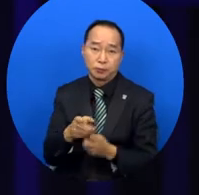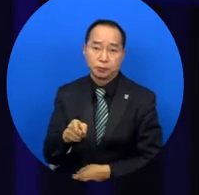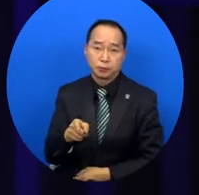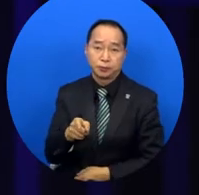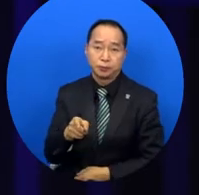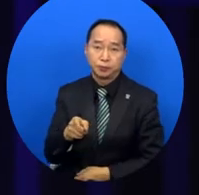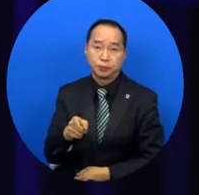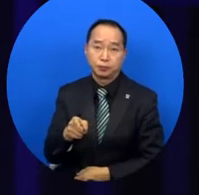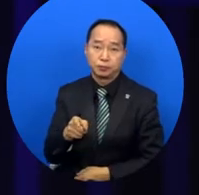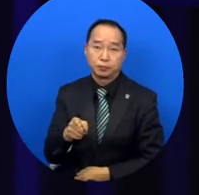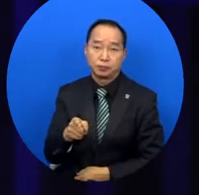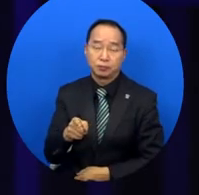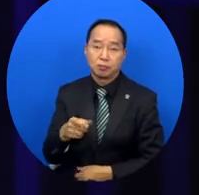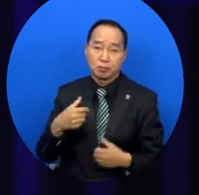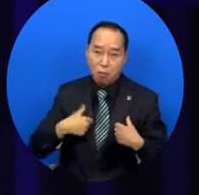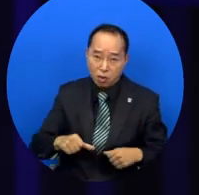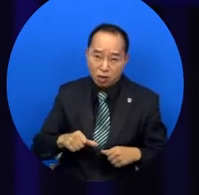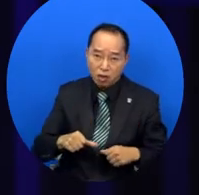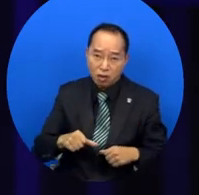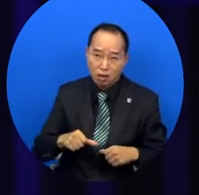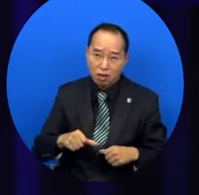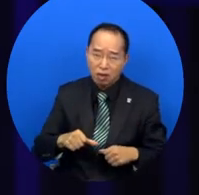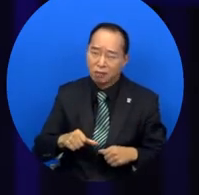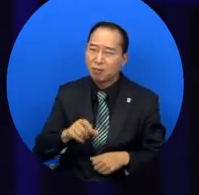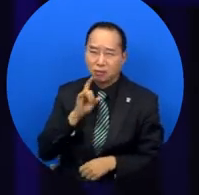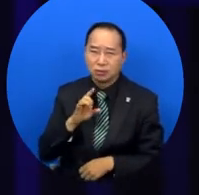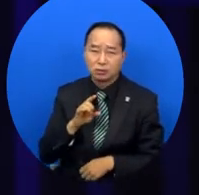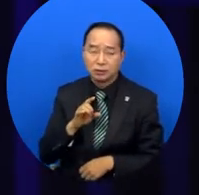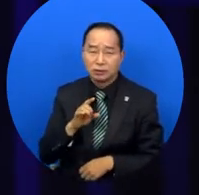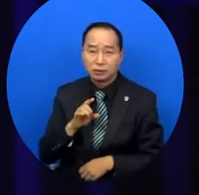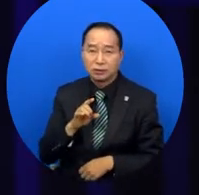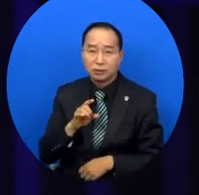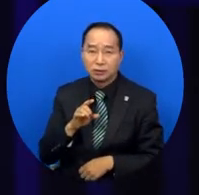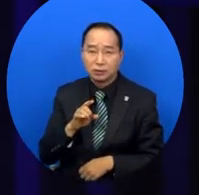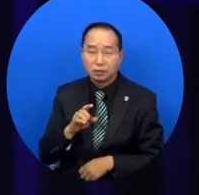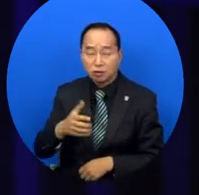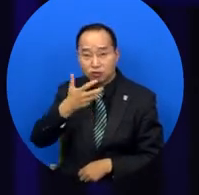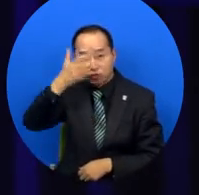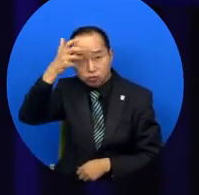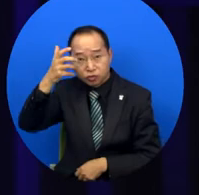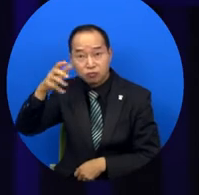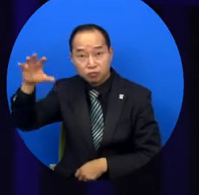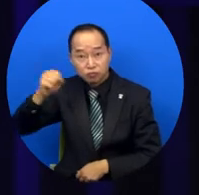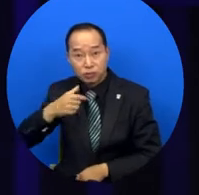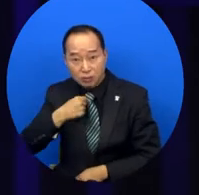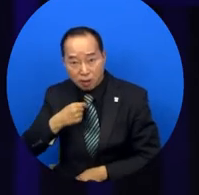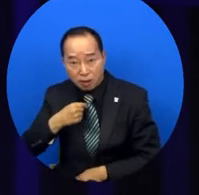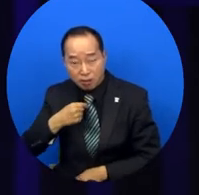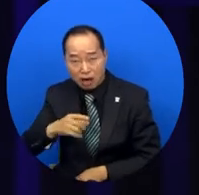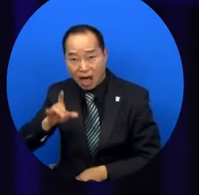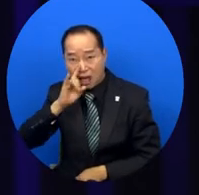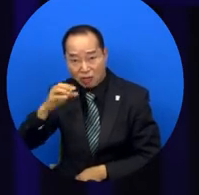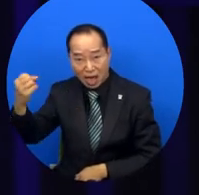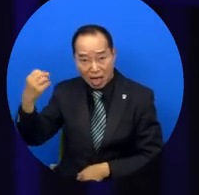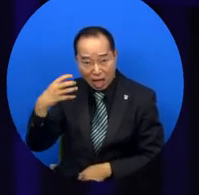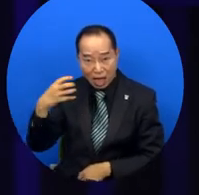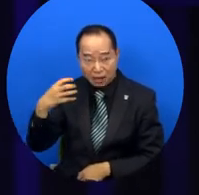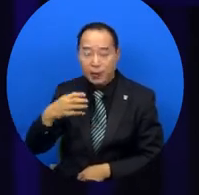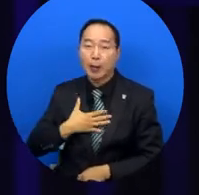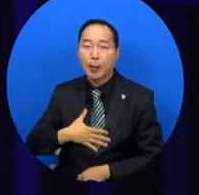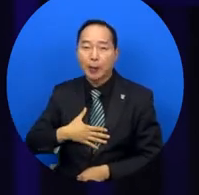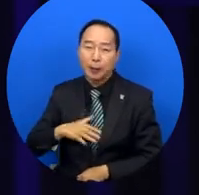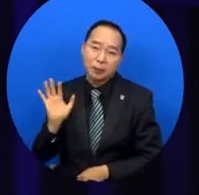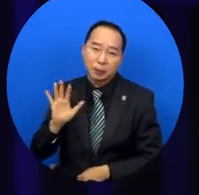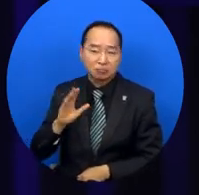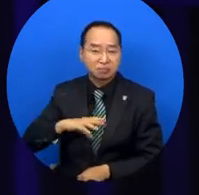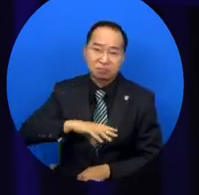꿈을 정말 갈 수 있느냐 아니면 그냥 안주하느냐 뭐 그런 삶도 나쁜 삶은 아니지만 자기가 정말 꿈에 도달하고 싶다면은 그런 게 필요한 것